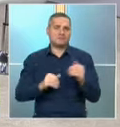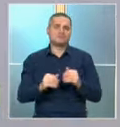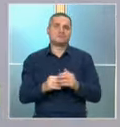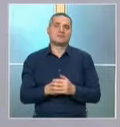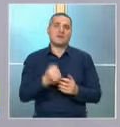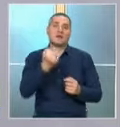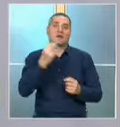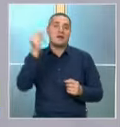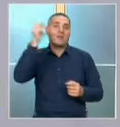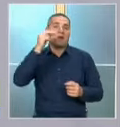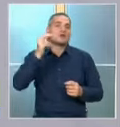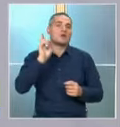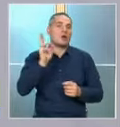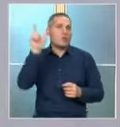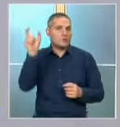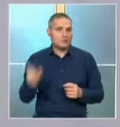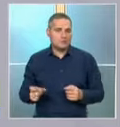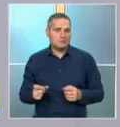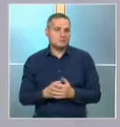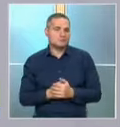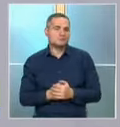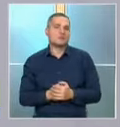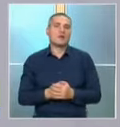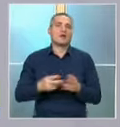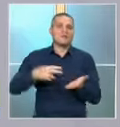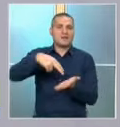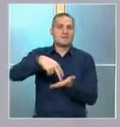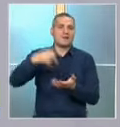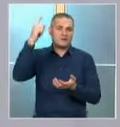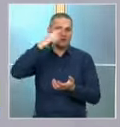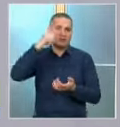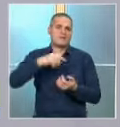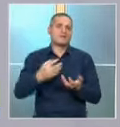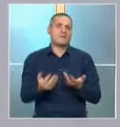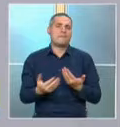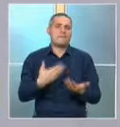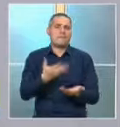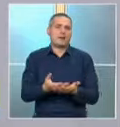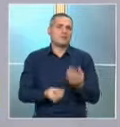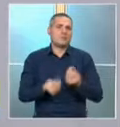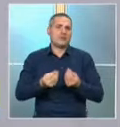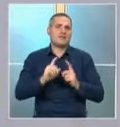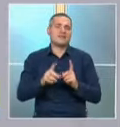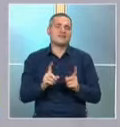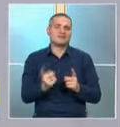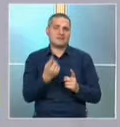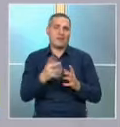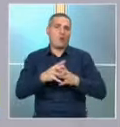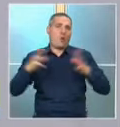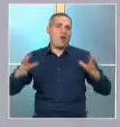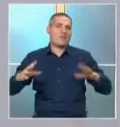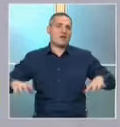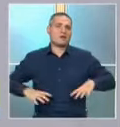Значи, българският учител е изправен ежедневно пред предизвикателства, не само в големите градове